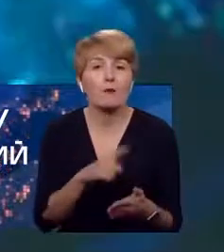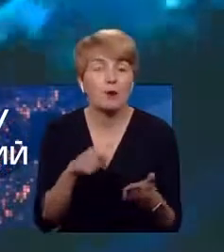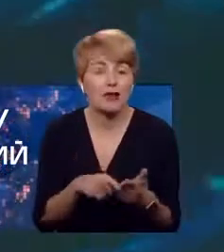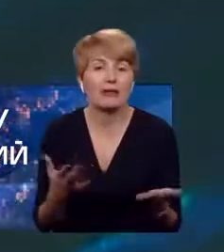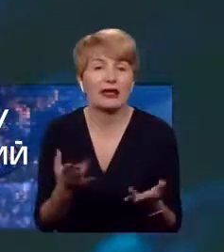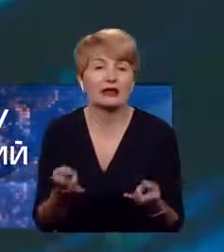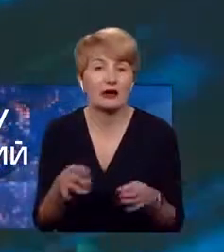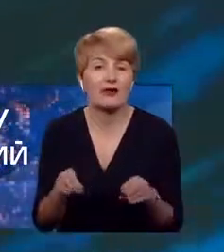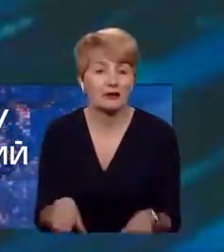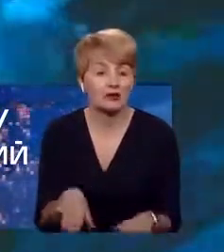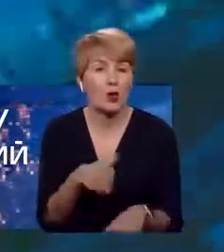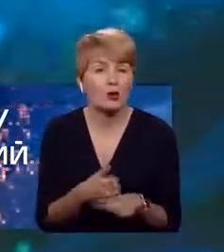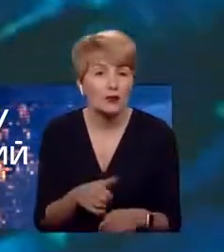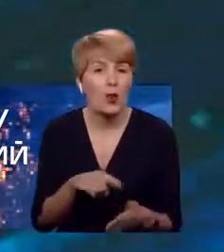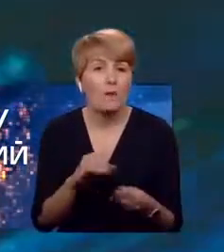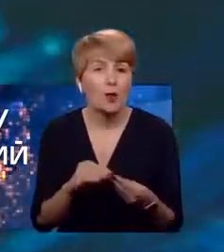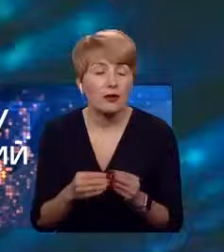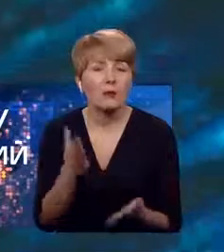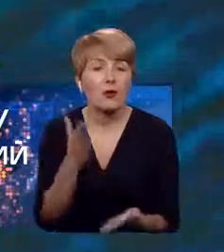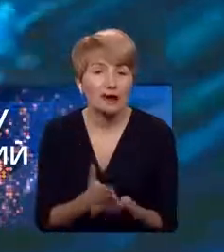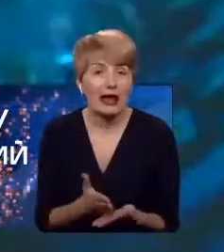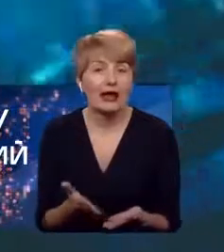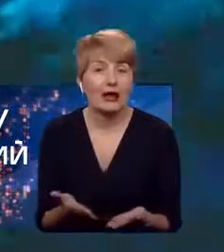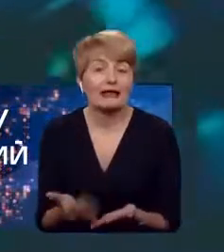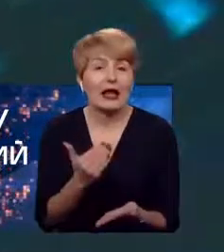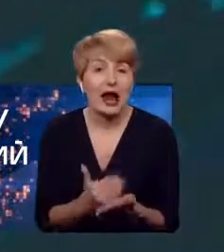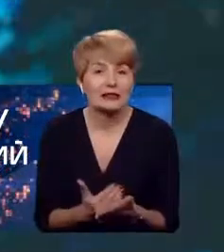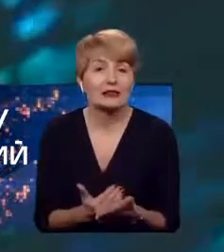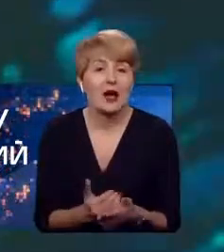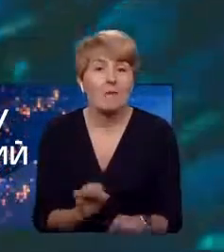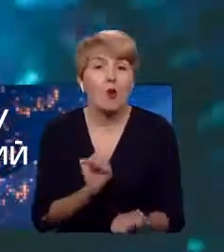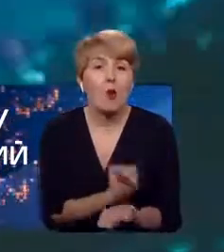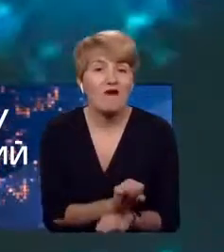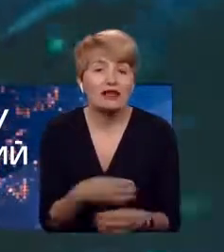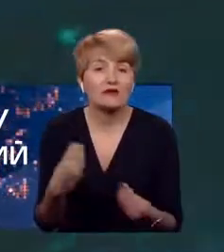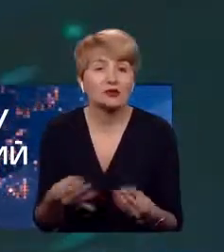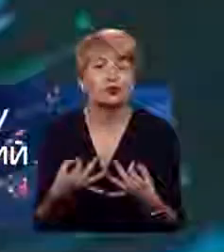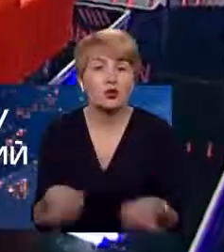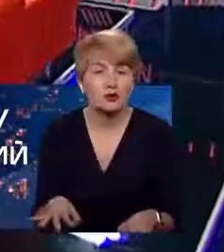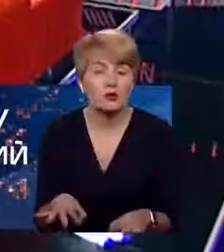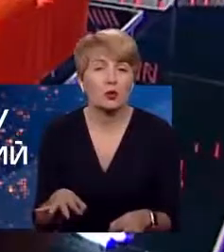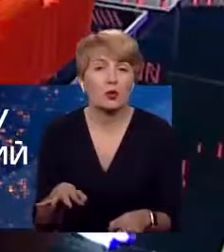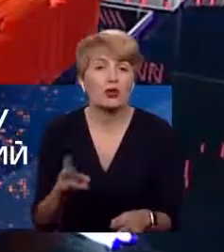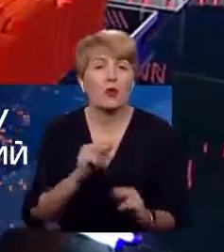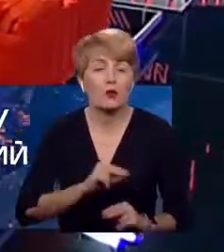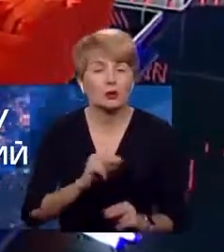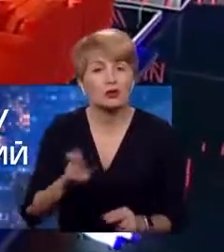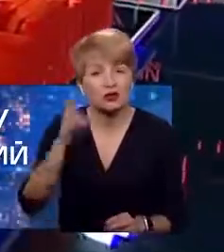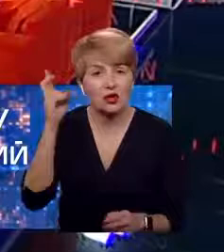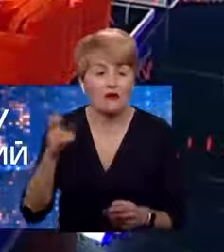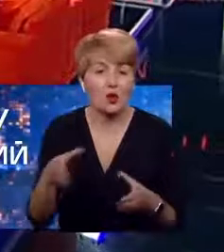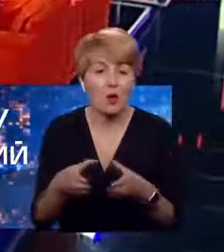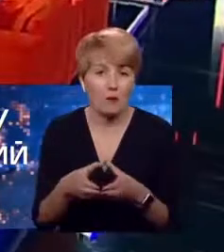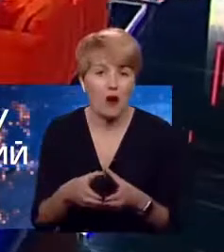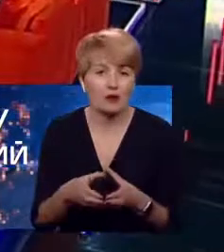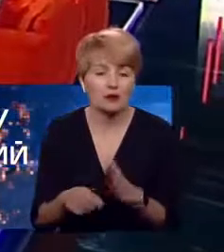вирішити. І головною проблемою є наразі блокування видачі дозволів на роботу державної компанії «Укрздобування». А хто